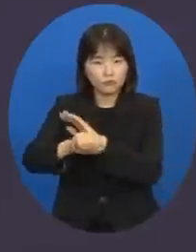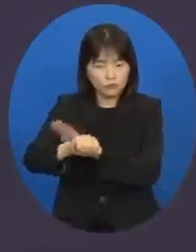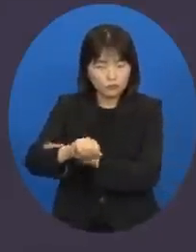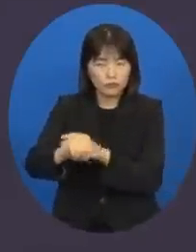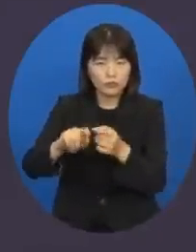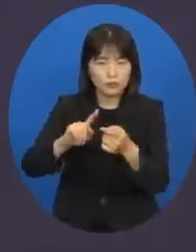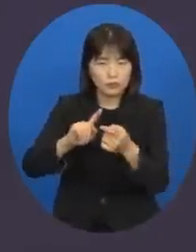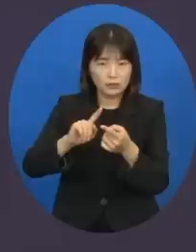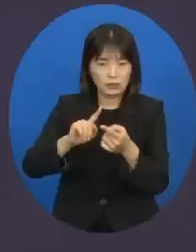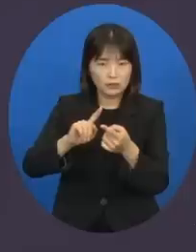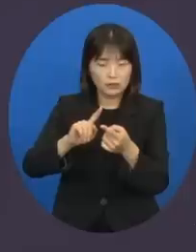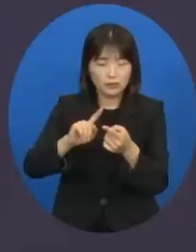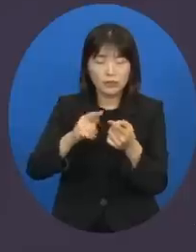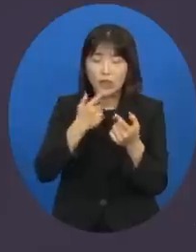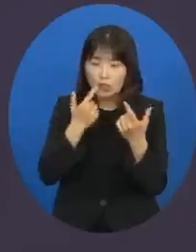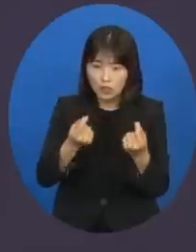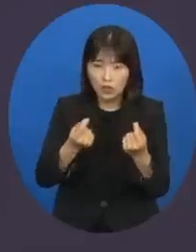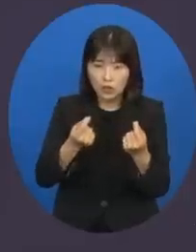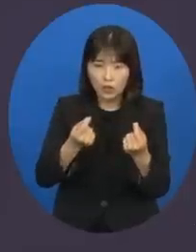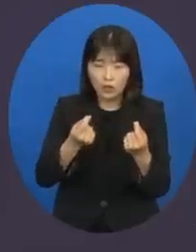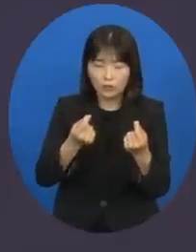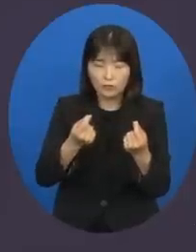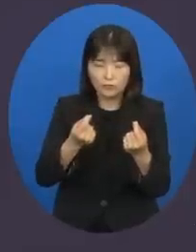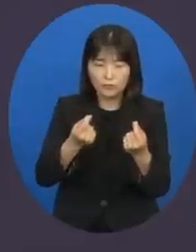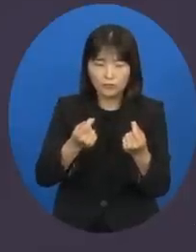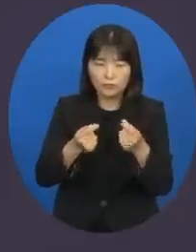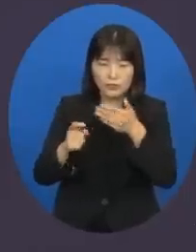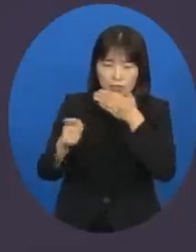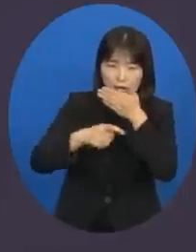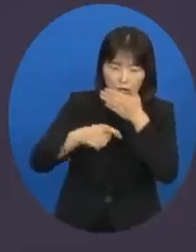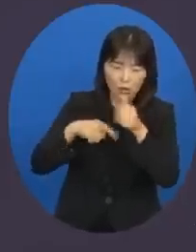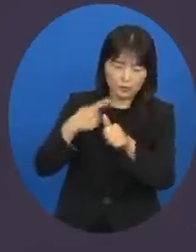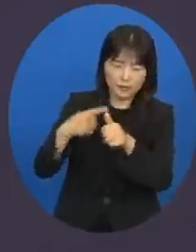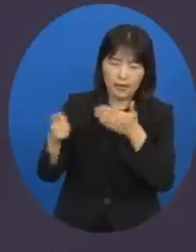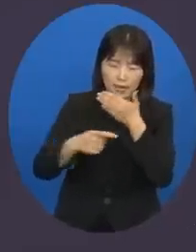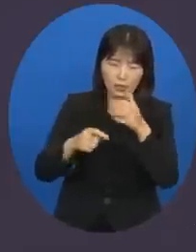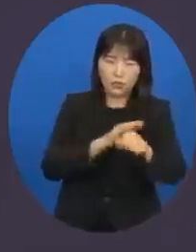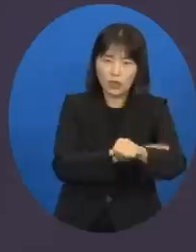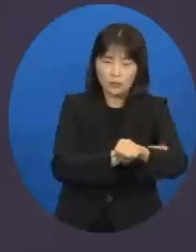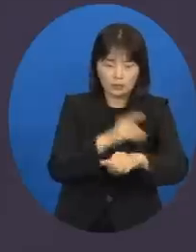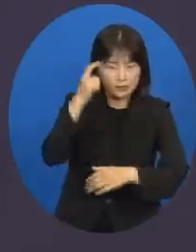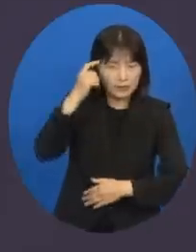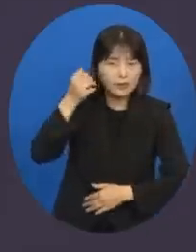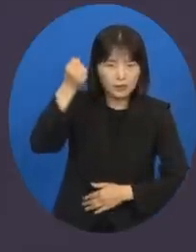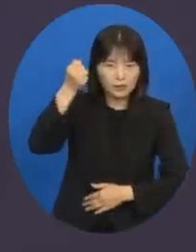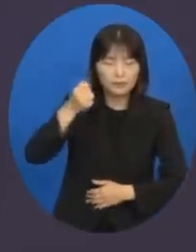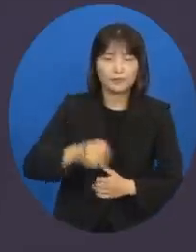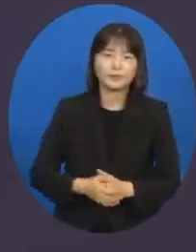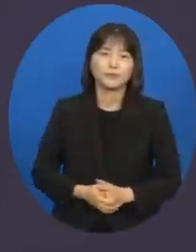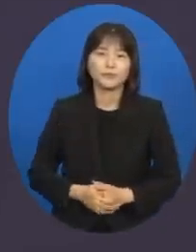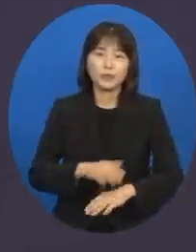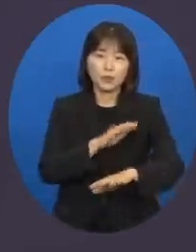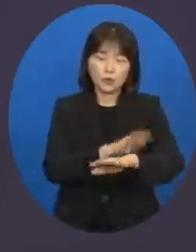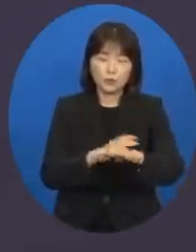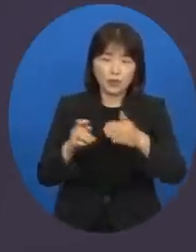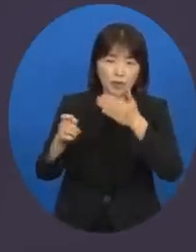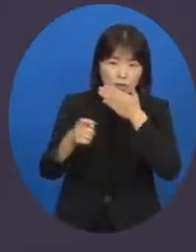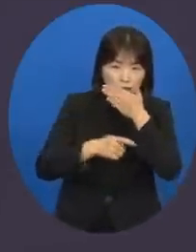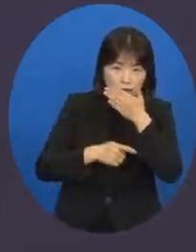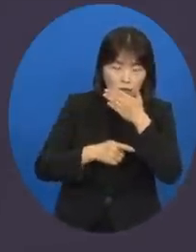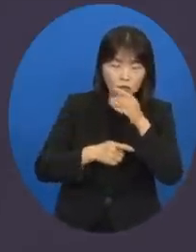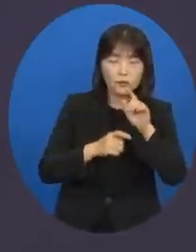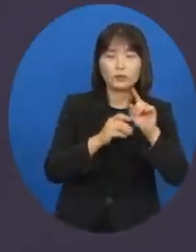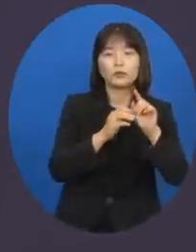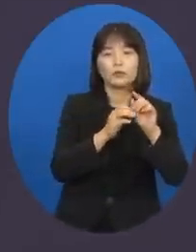좌편에 있었다고 이렇게 사람들이 생각을 합니다. 그렇게 가정을 하고 말씀을 드리겠습니다. 이 왼편 강도라 여겨지는 그가 보고